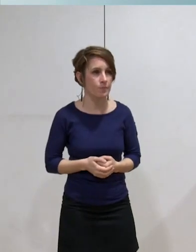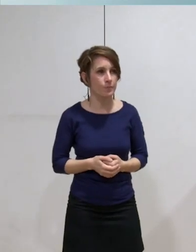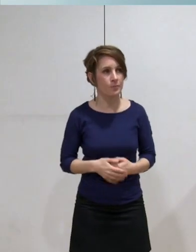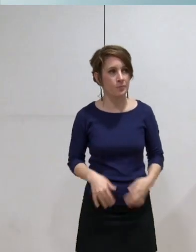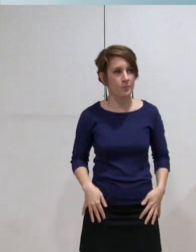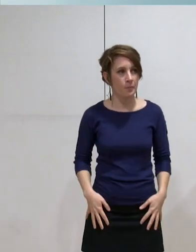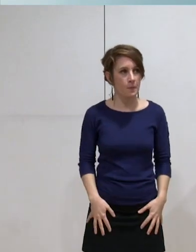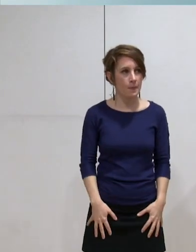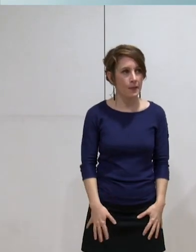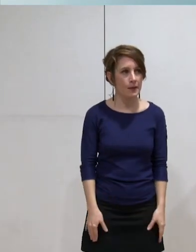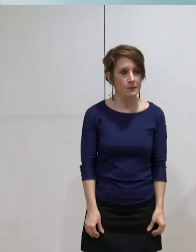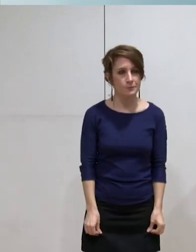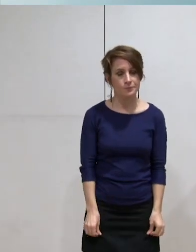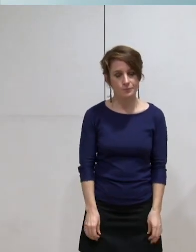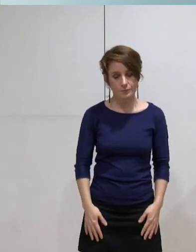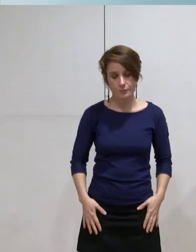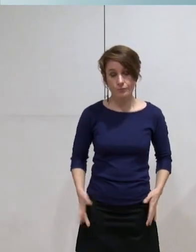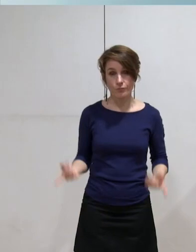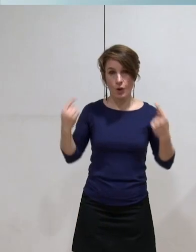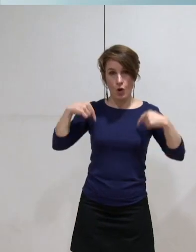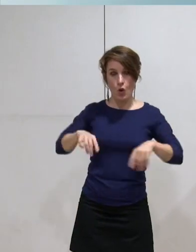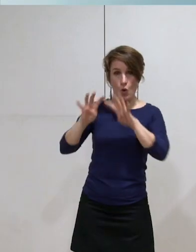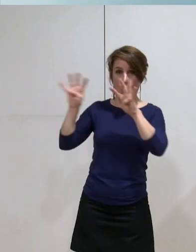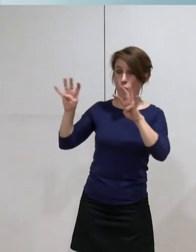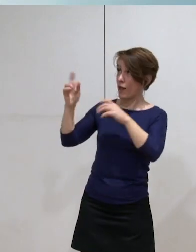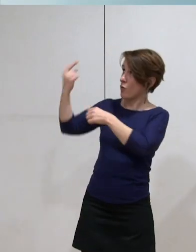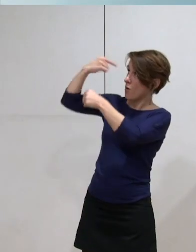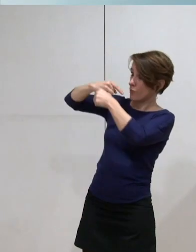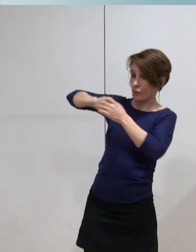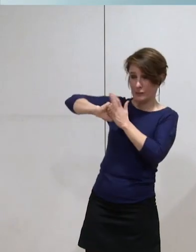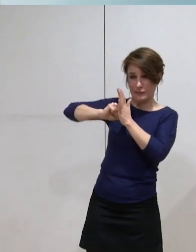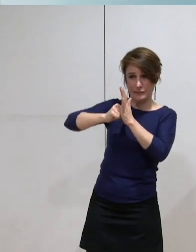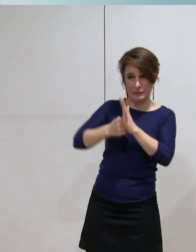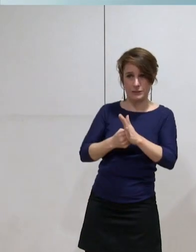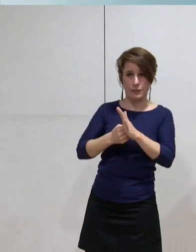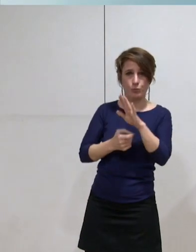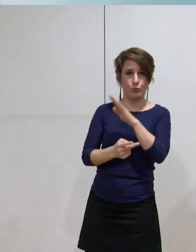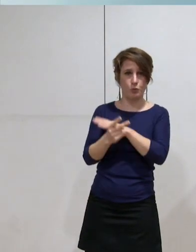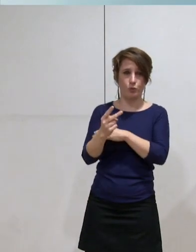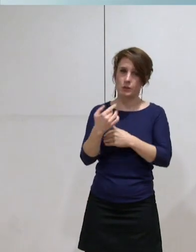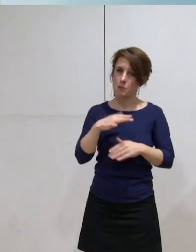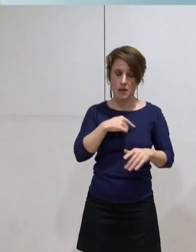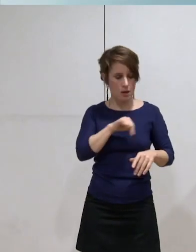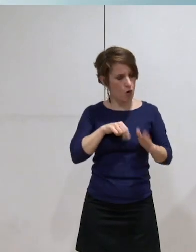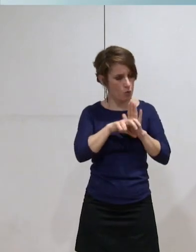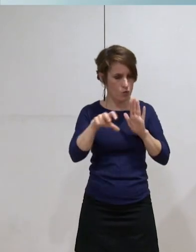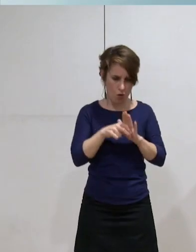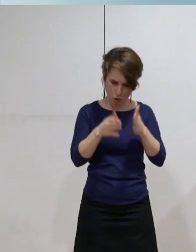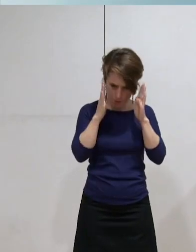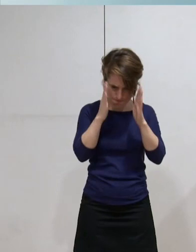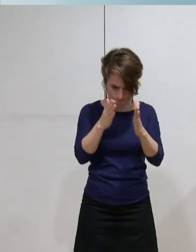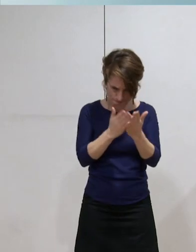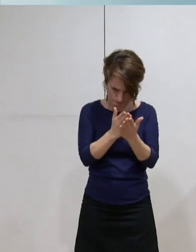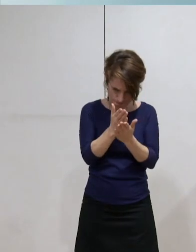heure l'austérité gouvernementale ne doit pas détourner granoble de ce qu'elle est rien ne serait pire que de répondre à la disette